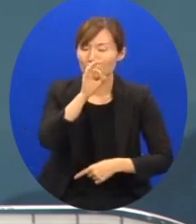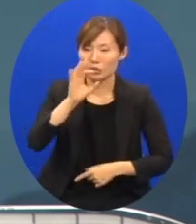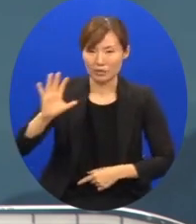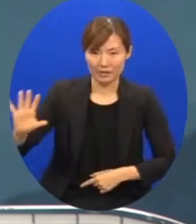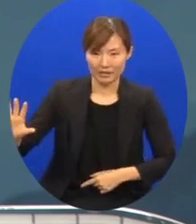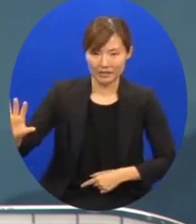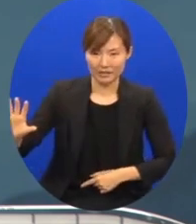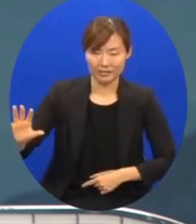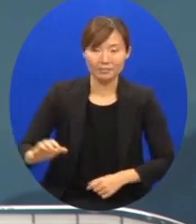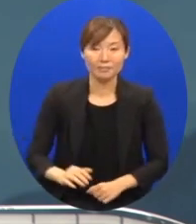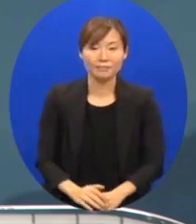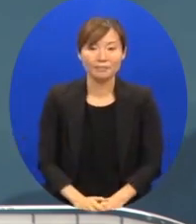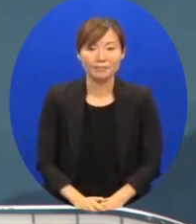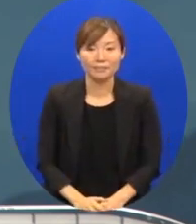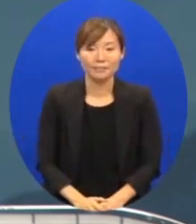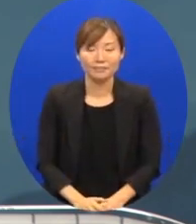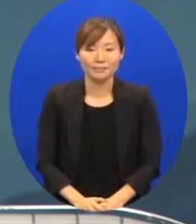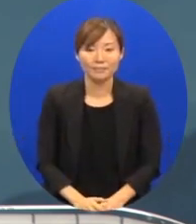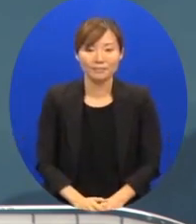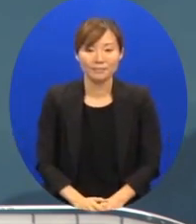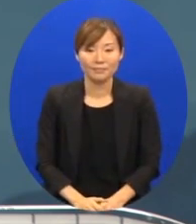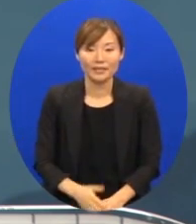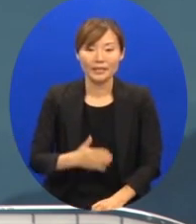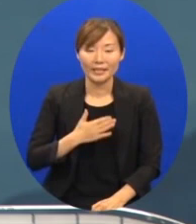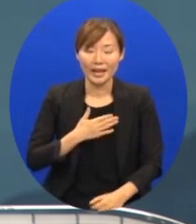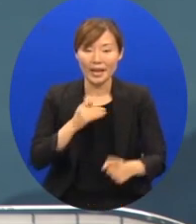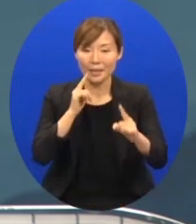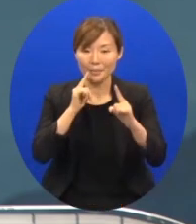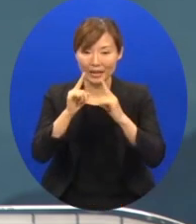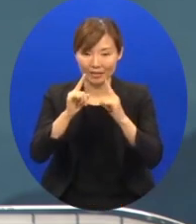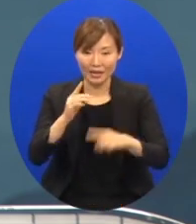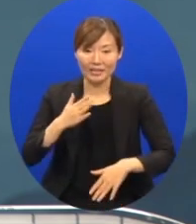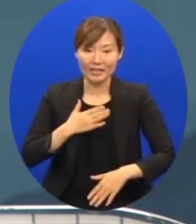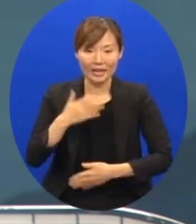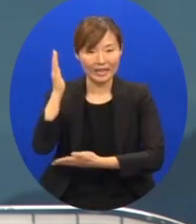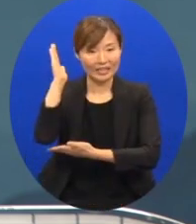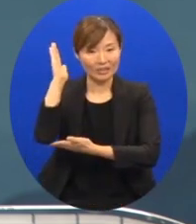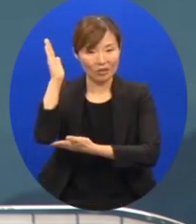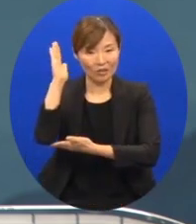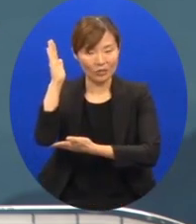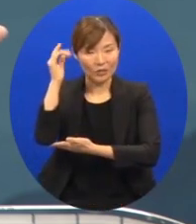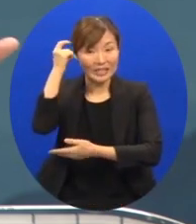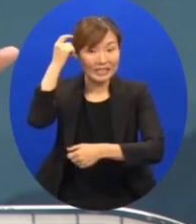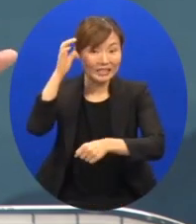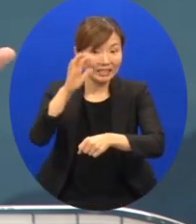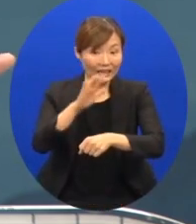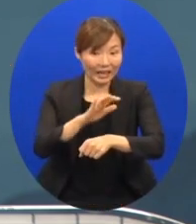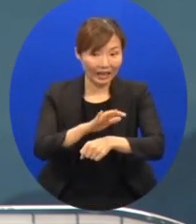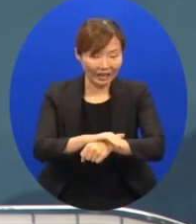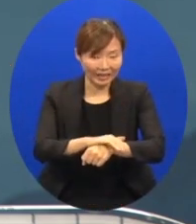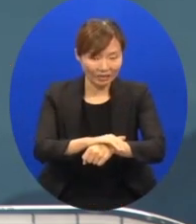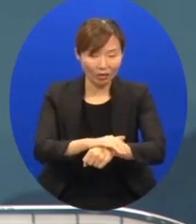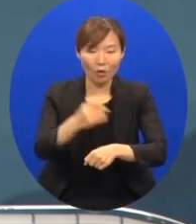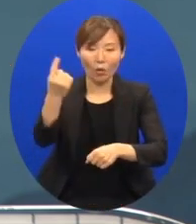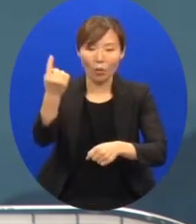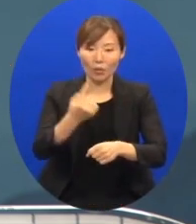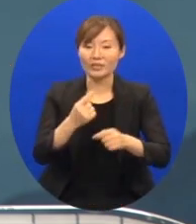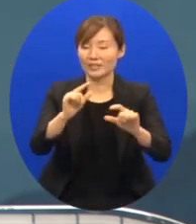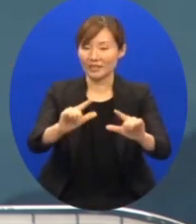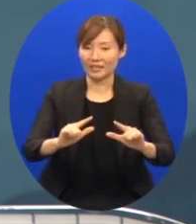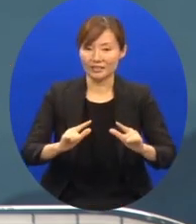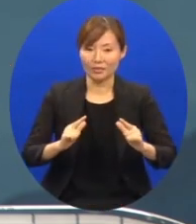때문에 4절에 보면 나의 말과 나의 설교는 g 에서 나온 그럴듯한 말로 한 것이